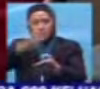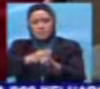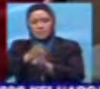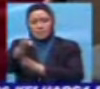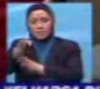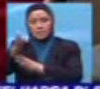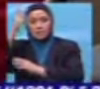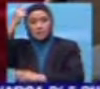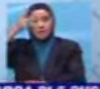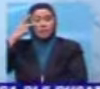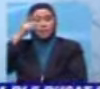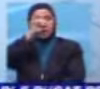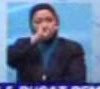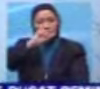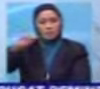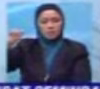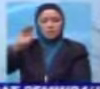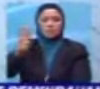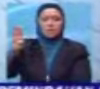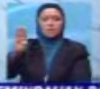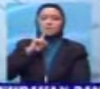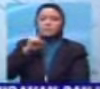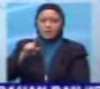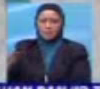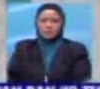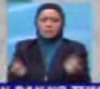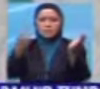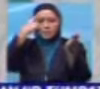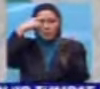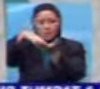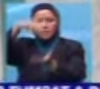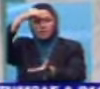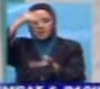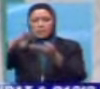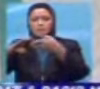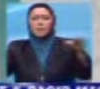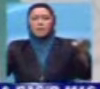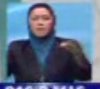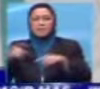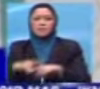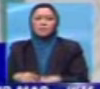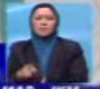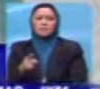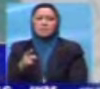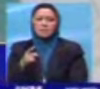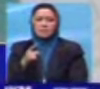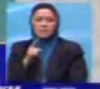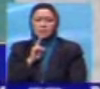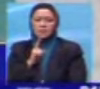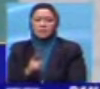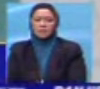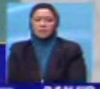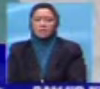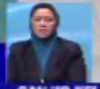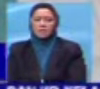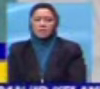Asia Barat mendorong beliau belajar bahasa Arab. Sahab Jaidan, yujud al-aswad